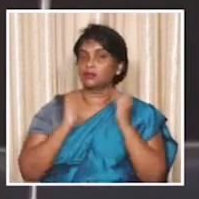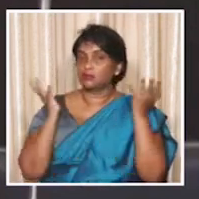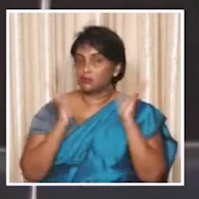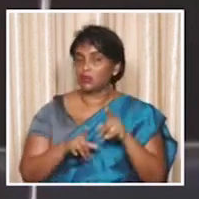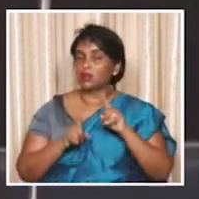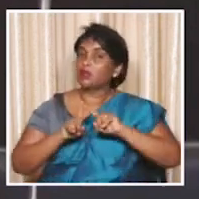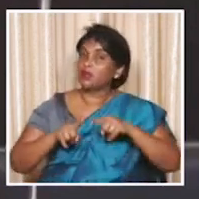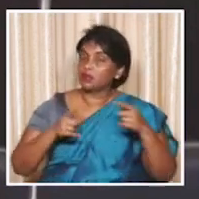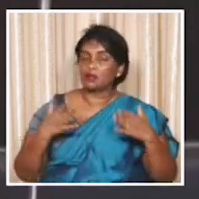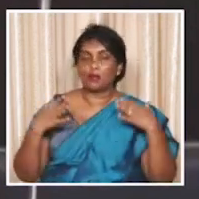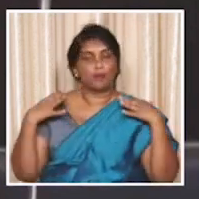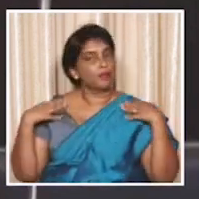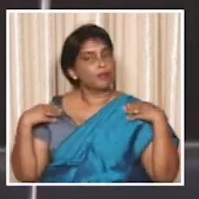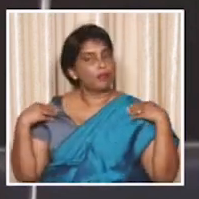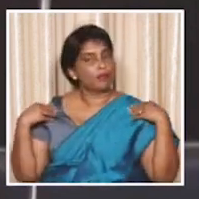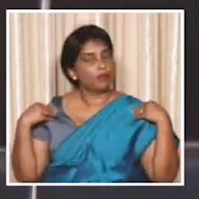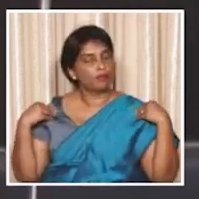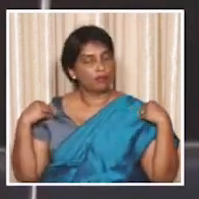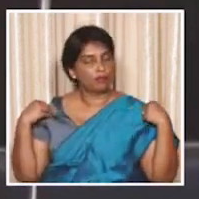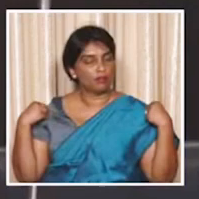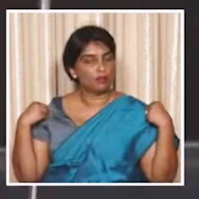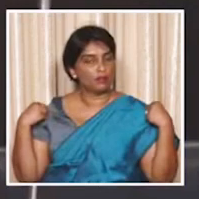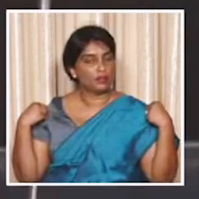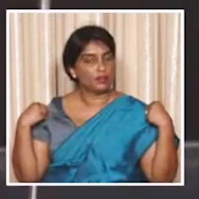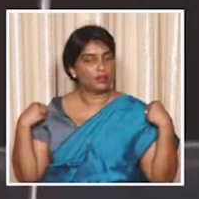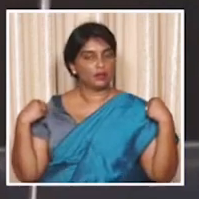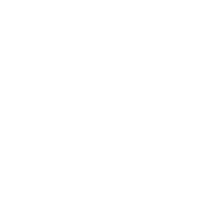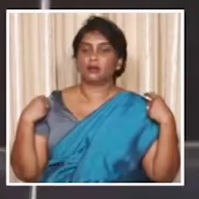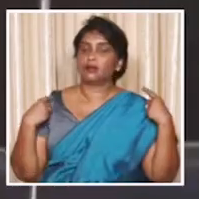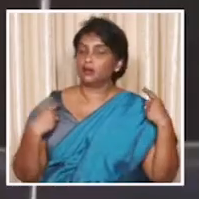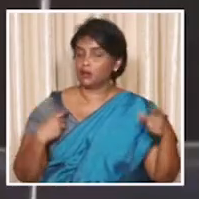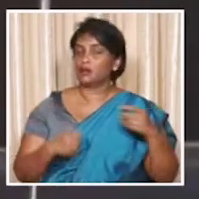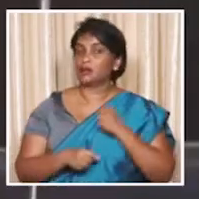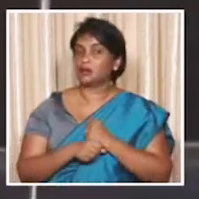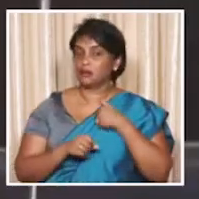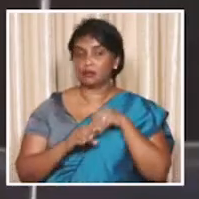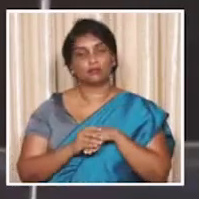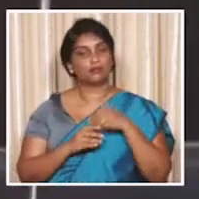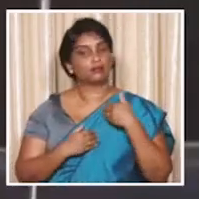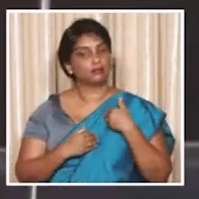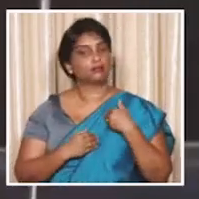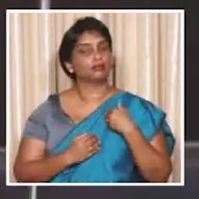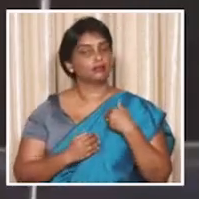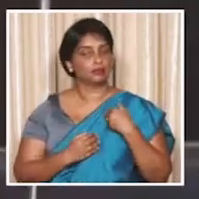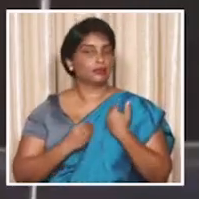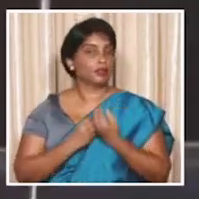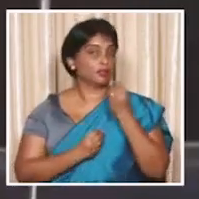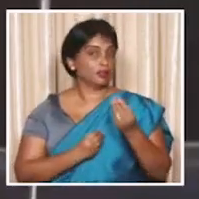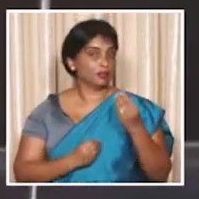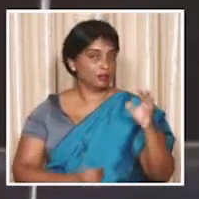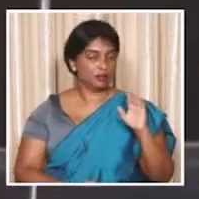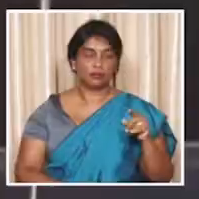அதிகாரங்களில் இருக்கின்ற பொழுது எல்லாம் செய்து கொடுத்திருக்கிறோம் என்றாலும் பஸ் பிரச்சினை காரணமாக அல்லது